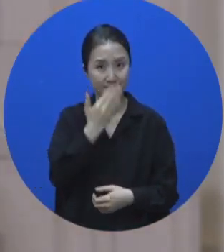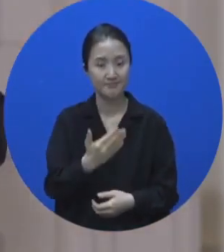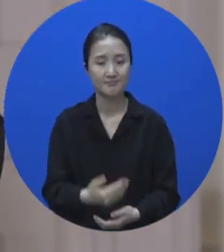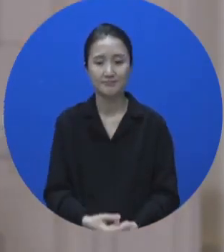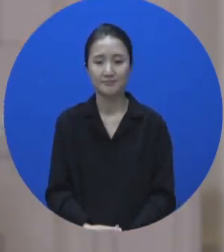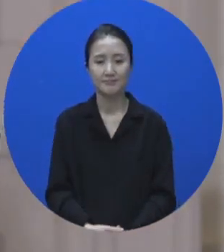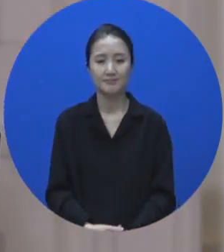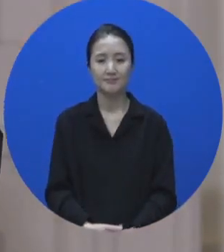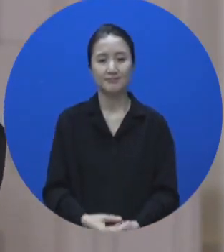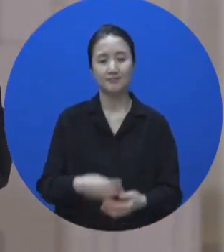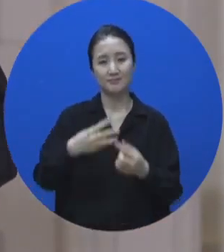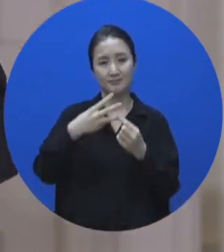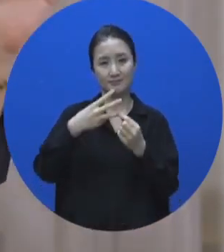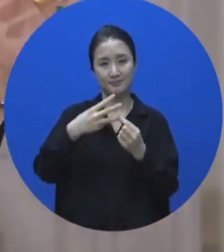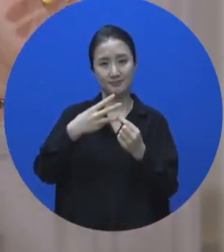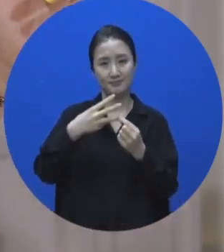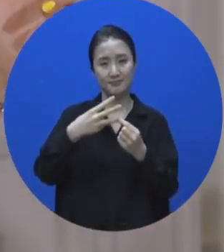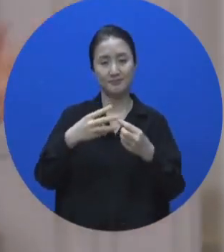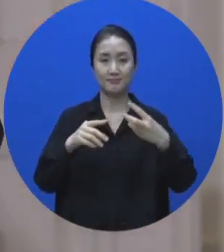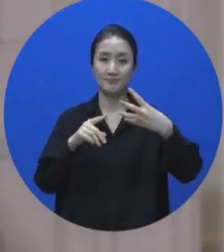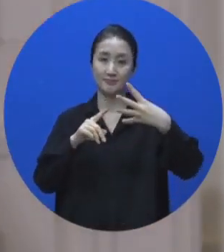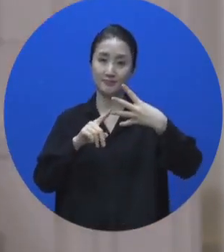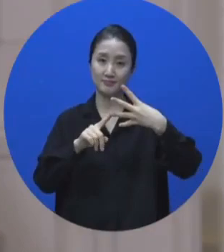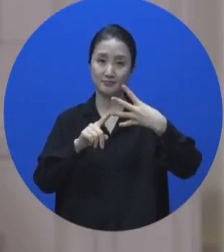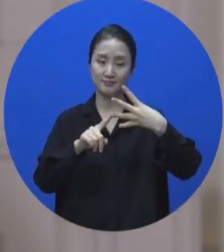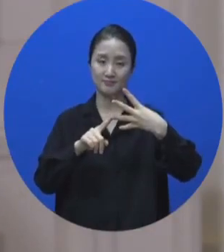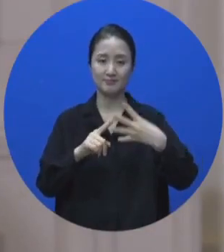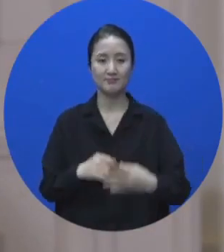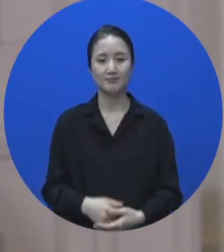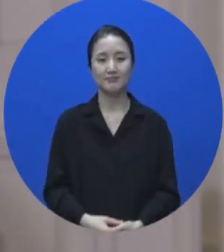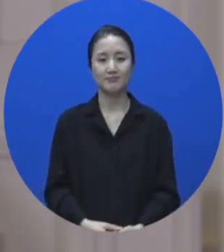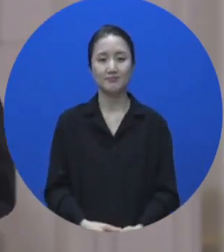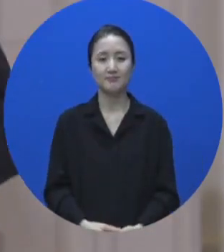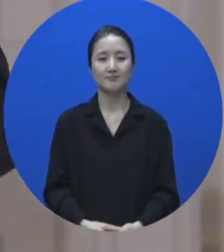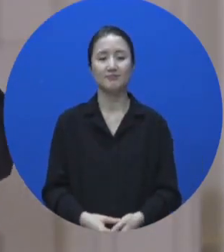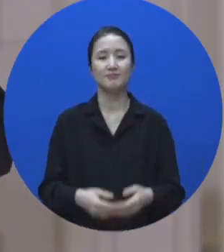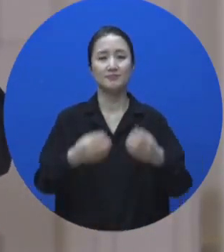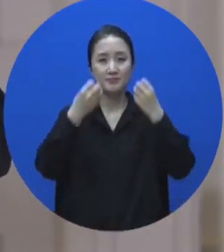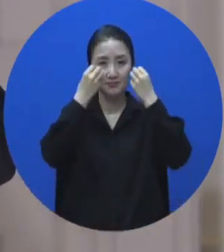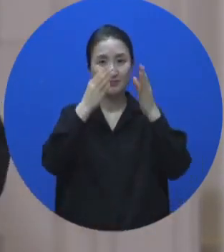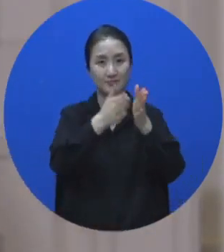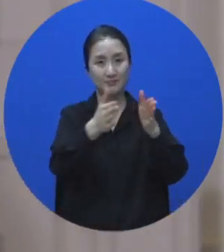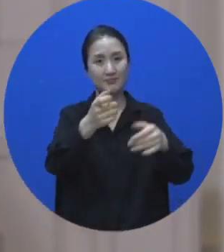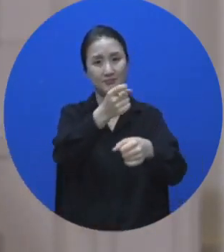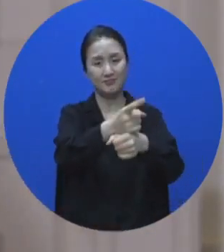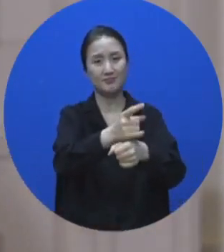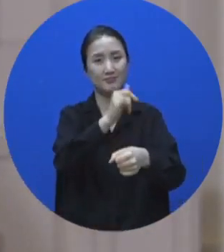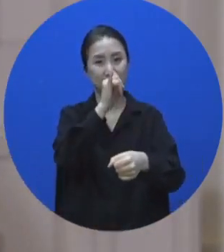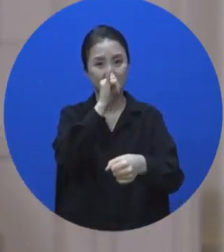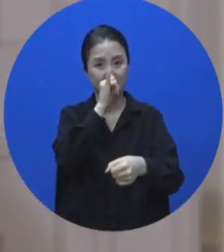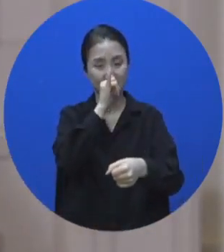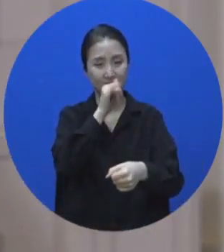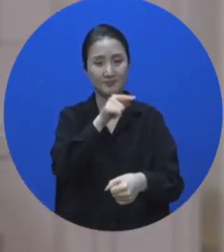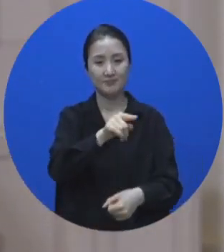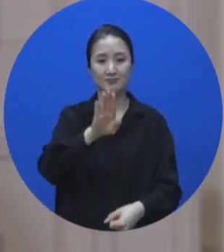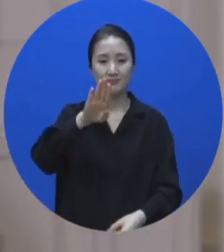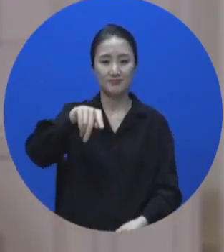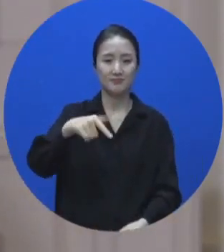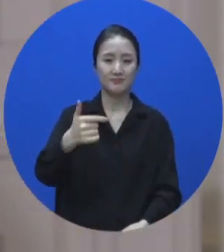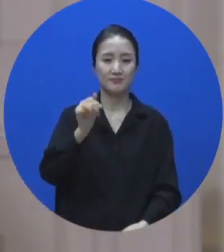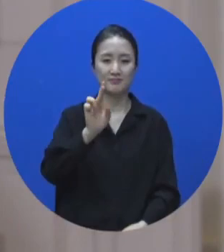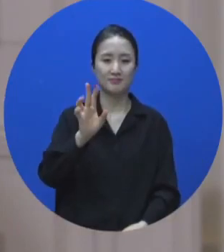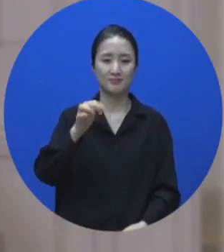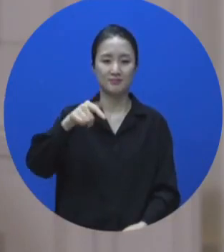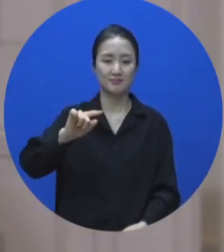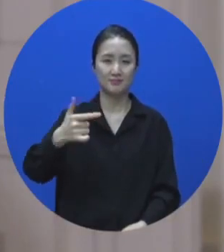4 두번째 했습니다 이번엔 세번째입니다 그냐 지어진 새 아파트를 그냥